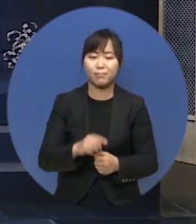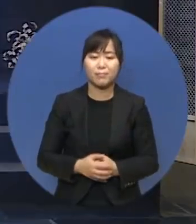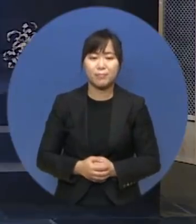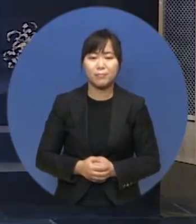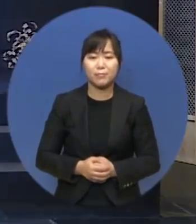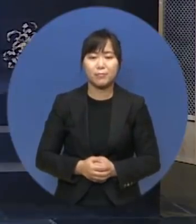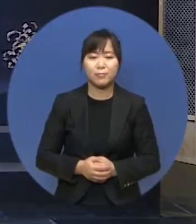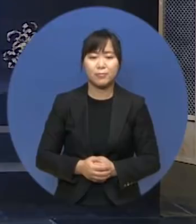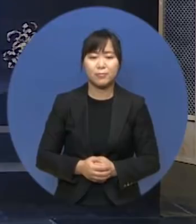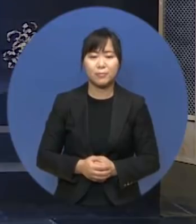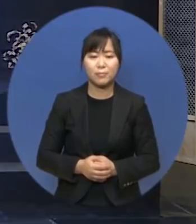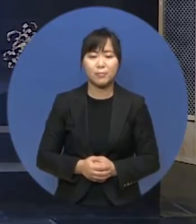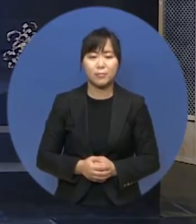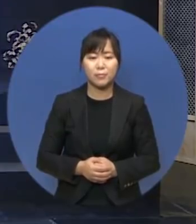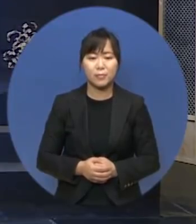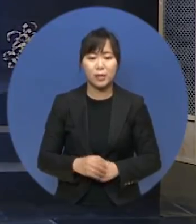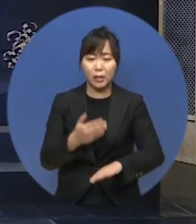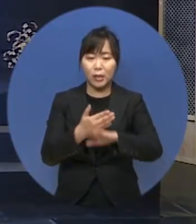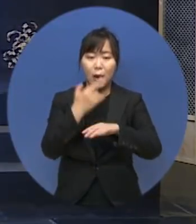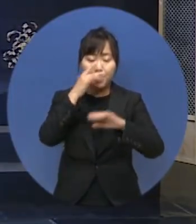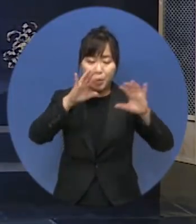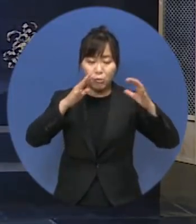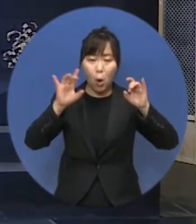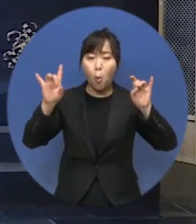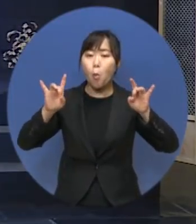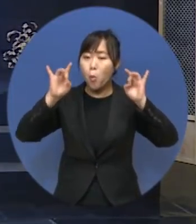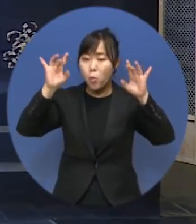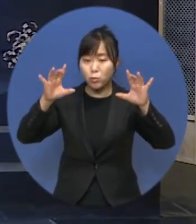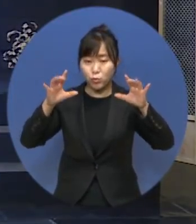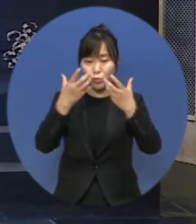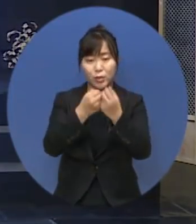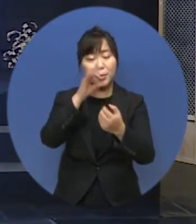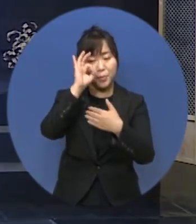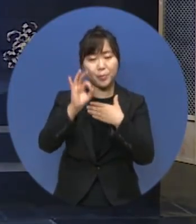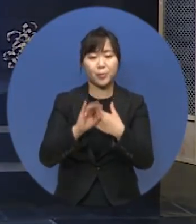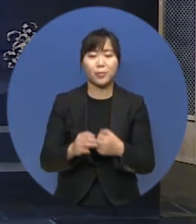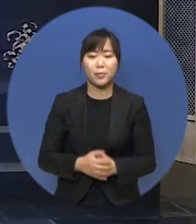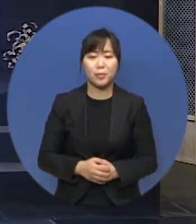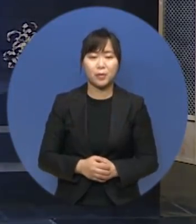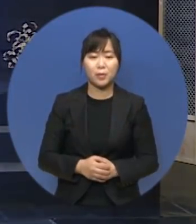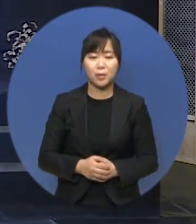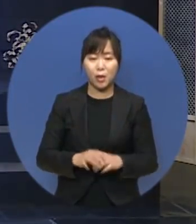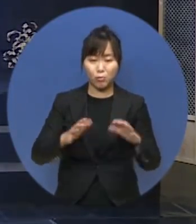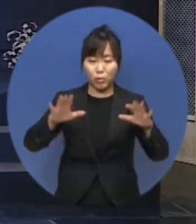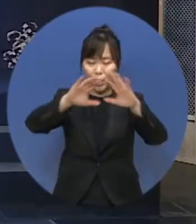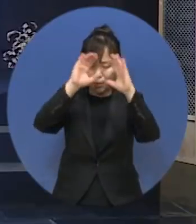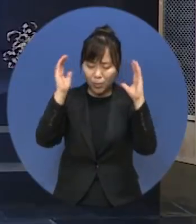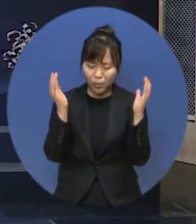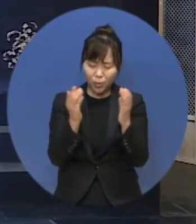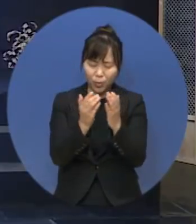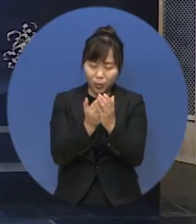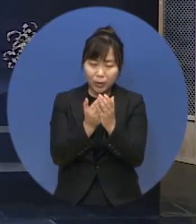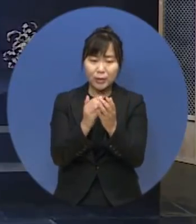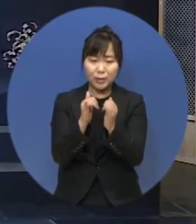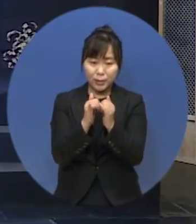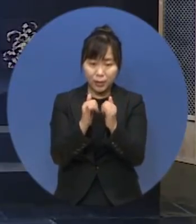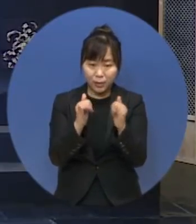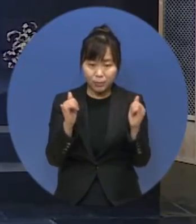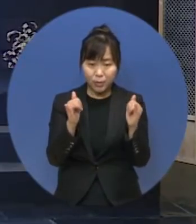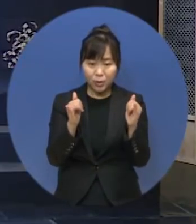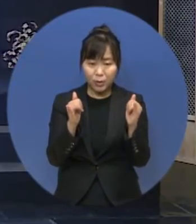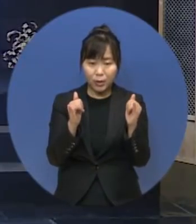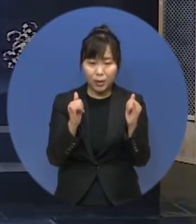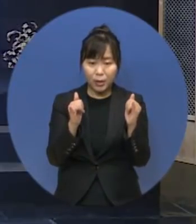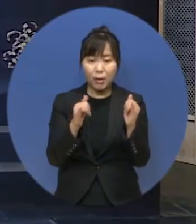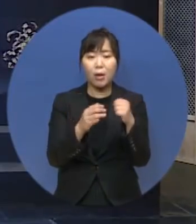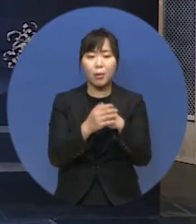말씀드리겠습니다. 다른 미국과 호주의 예를 좀 살펴보면 국가 전체의 모든